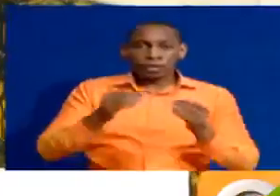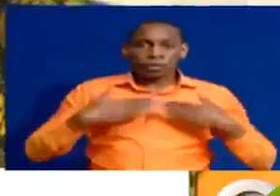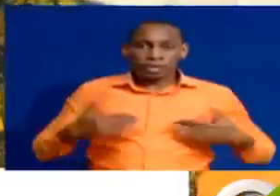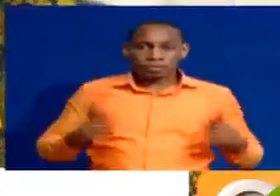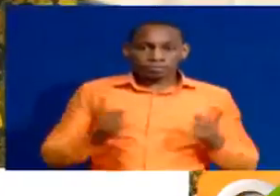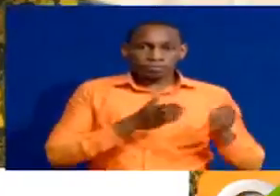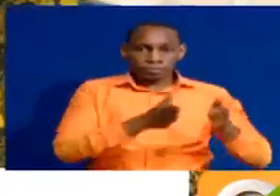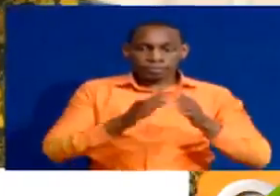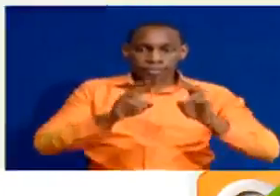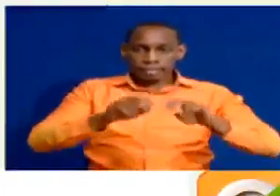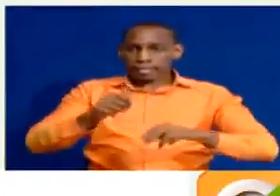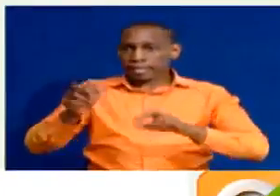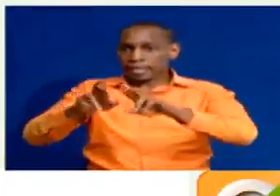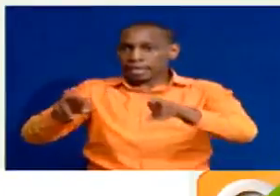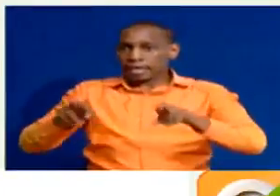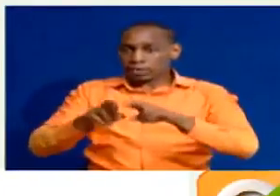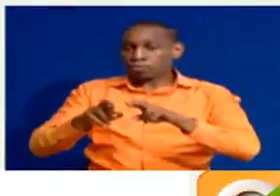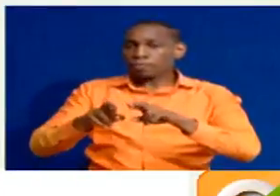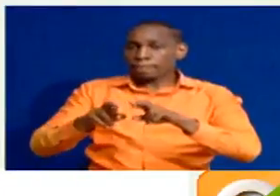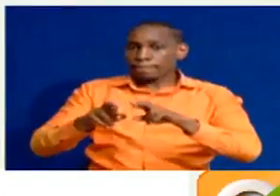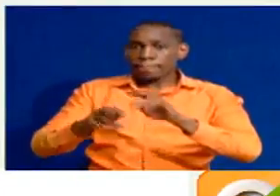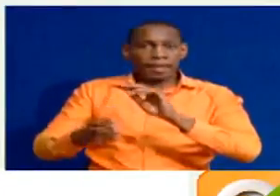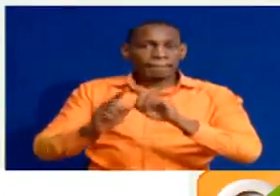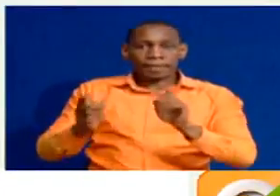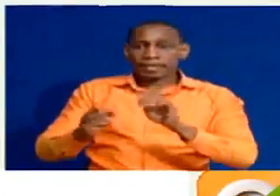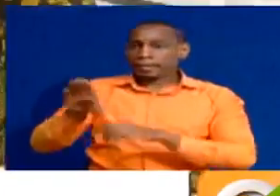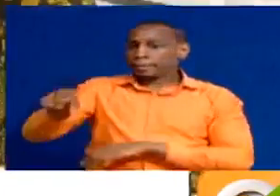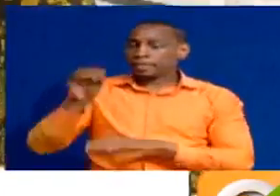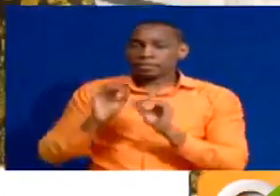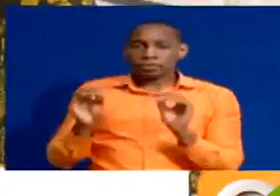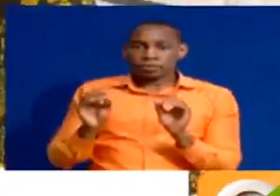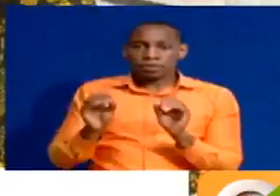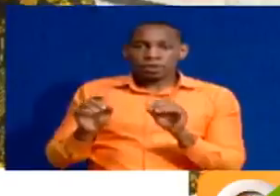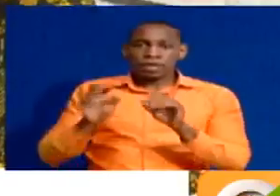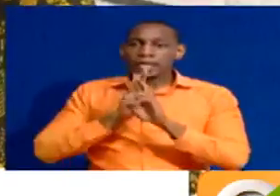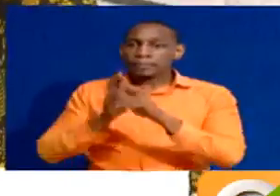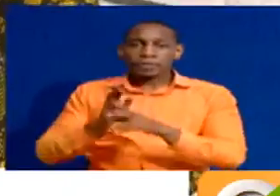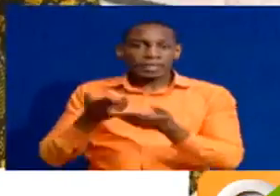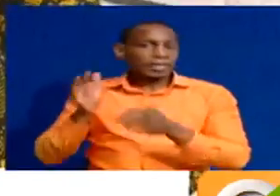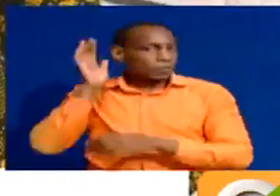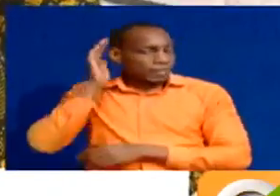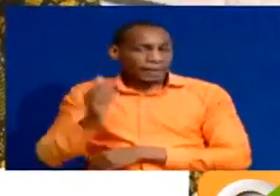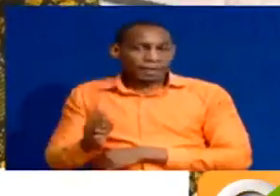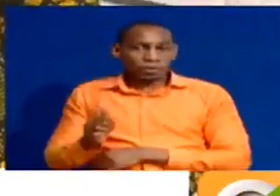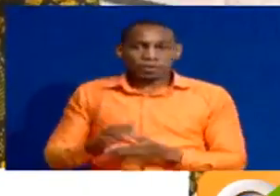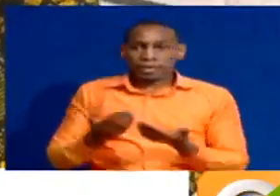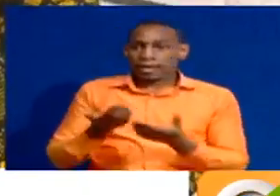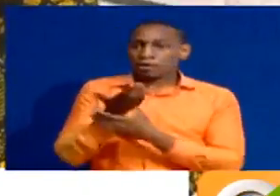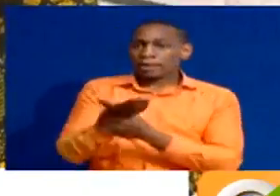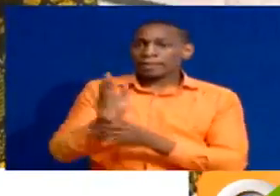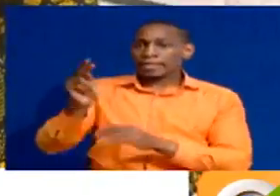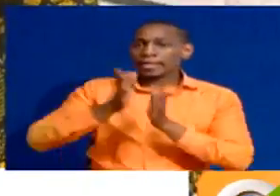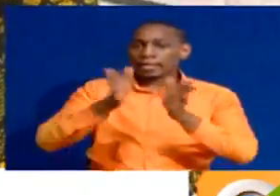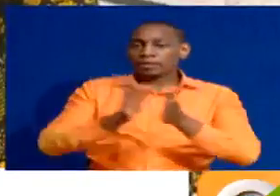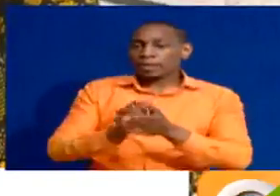mochari, tukatafuta hizo ward zingine, tulienda tukatafuta, lakini hajapatikana, hatujasikia ripoti yoyote. Sasa naomba Kenya